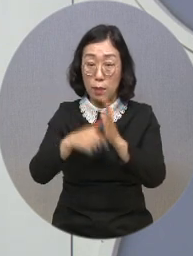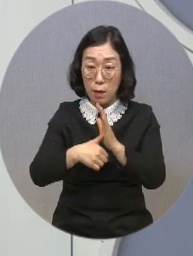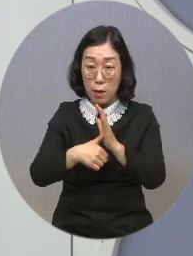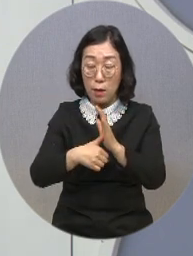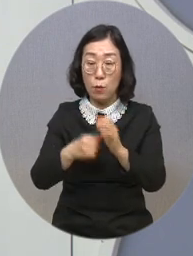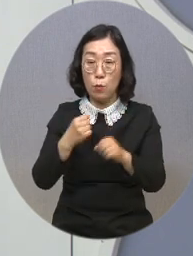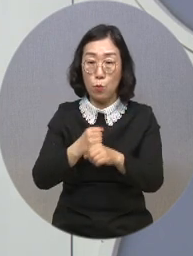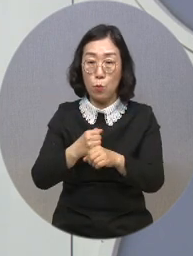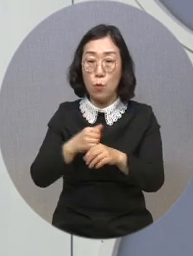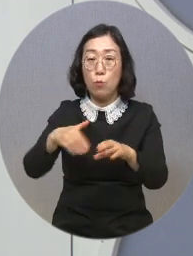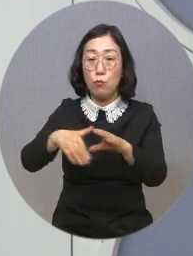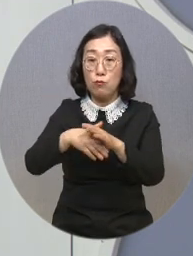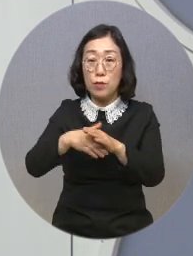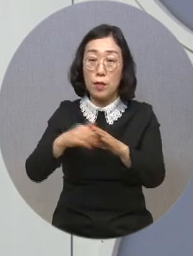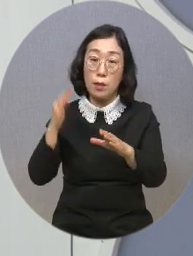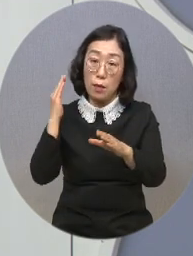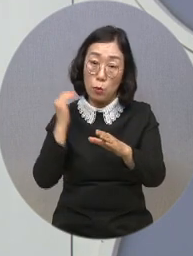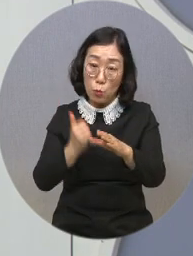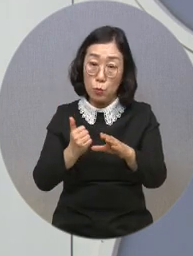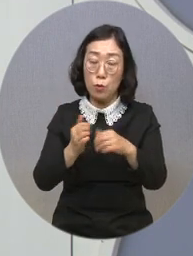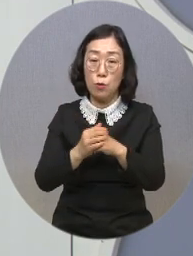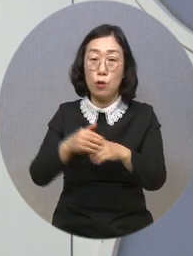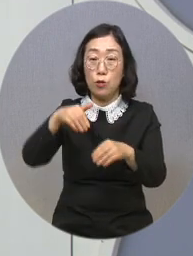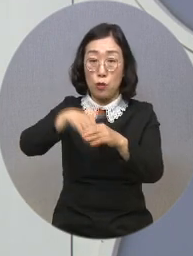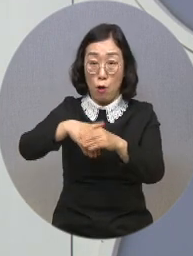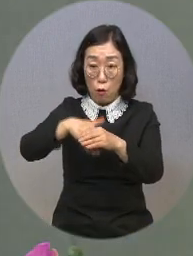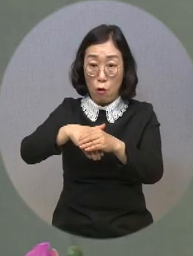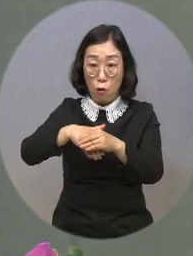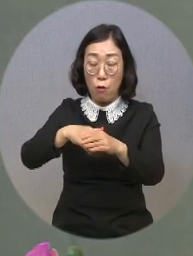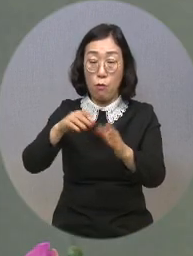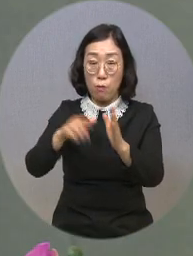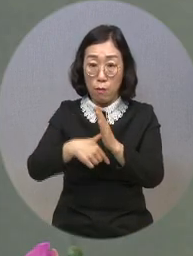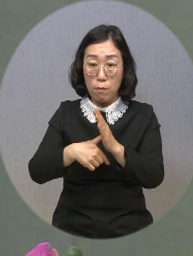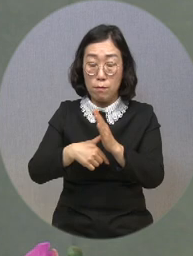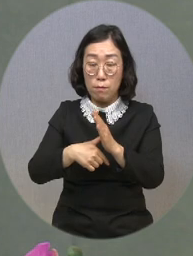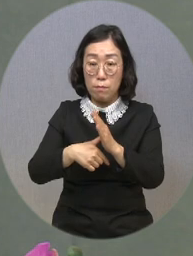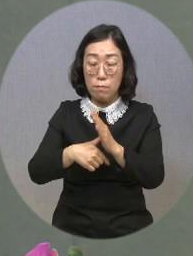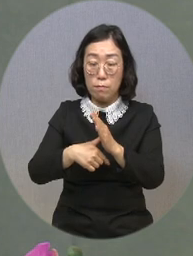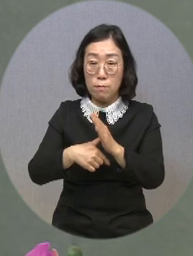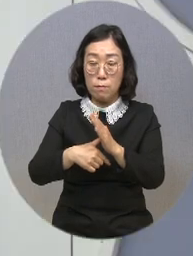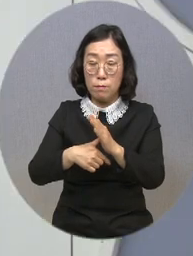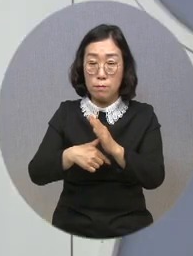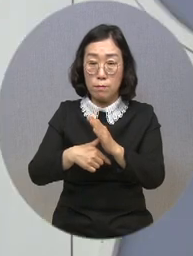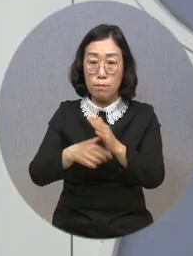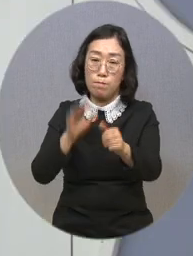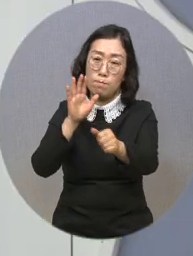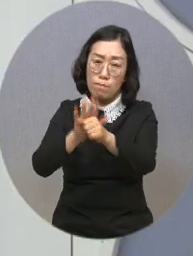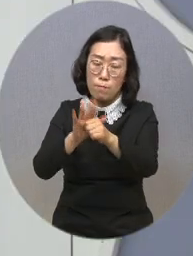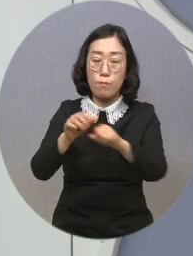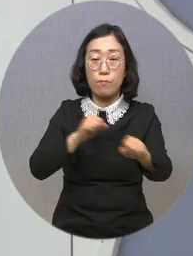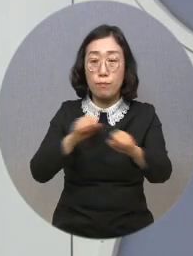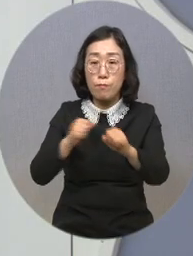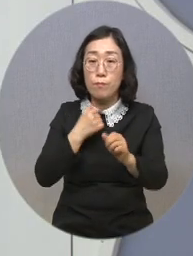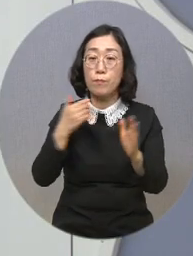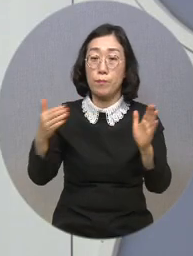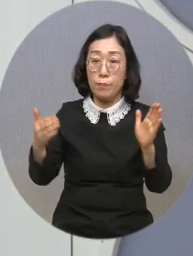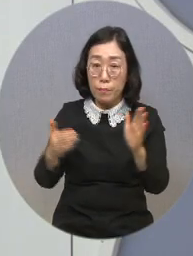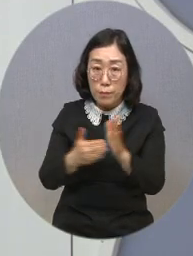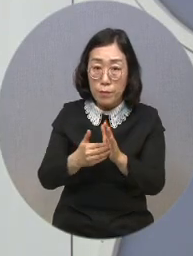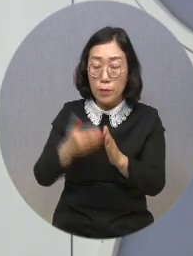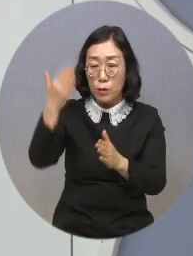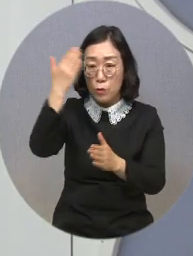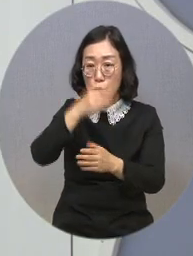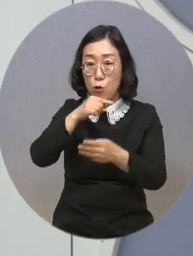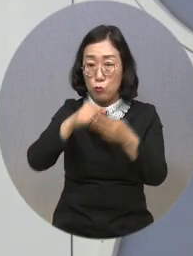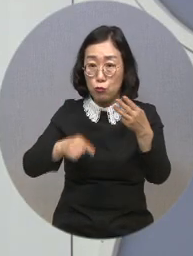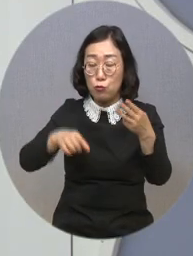선거가 있어서 또 거기에도 또 이제 같은 당이니까 대통령 당선을 시키고 이렇게 해서 저는